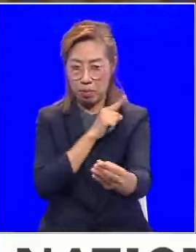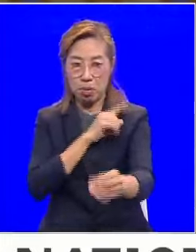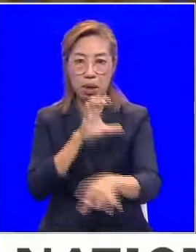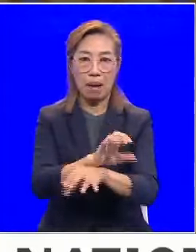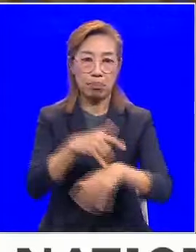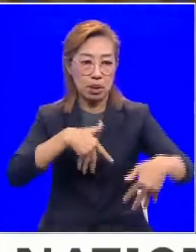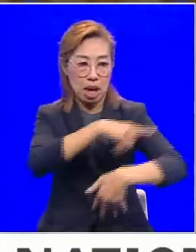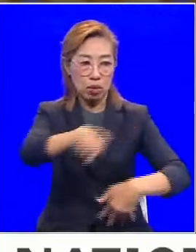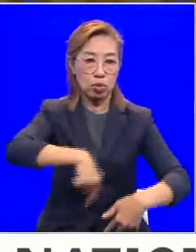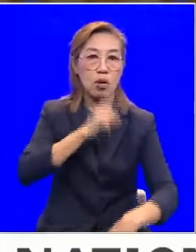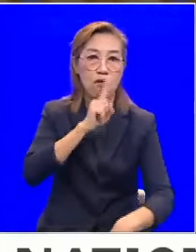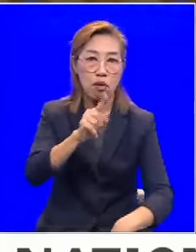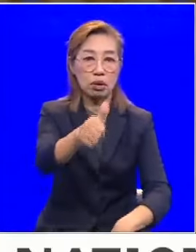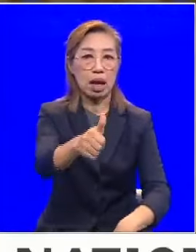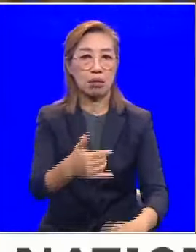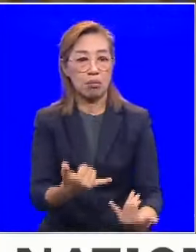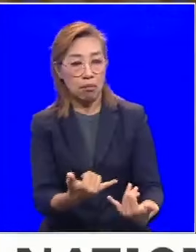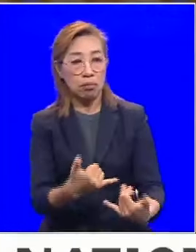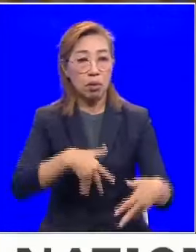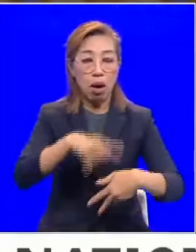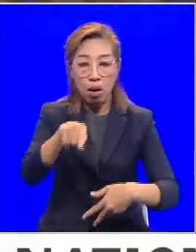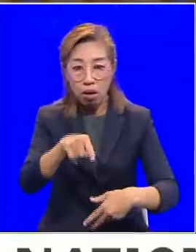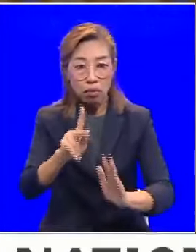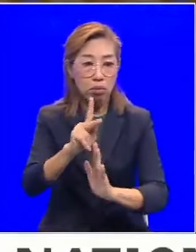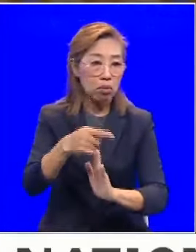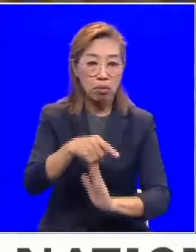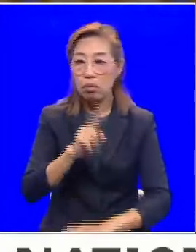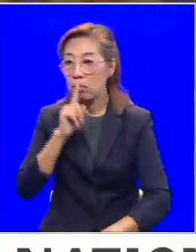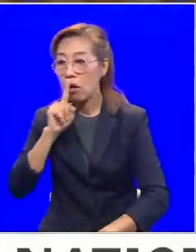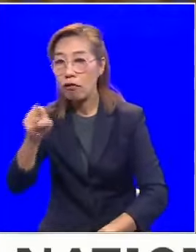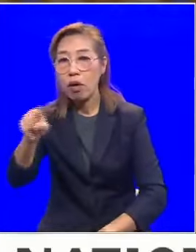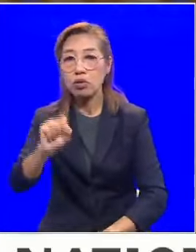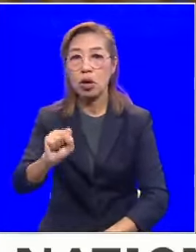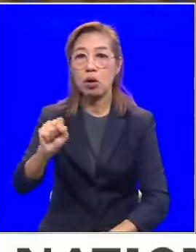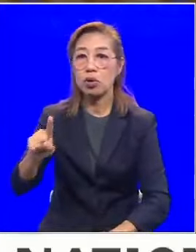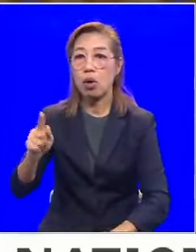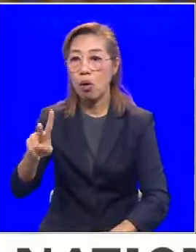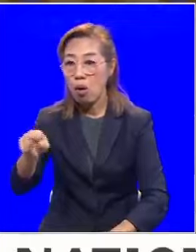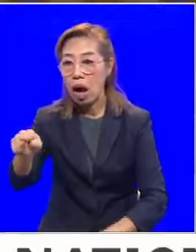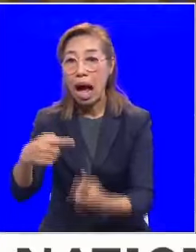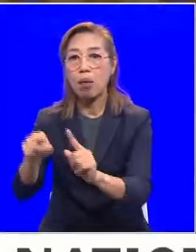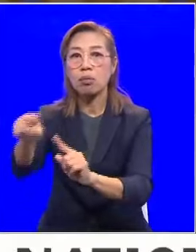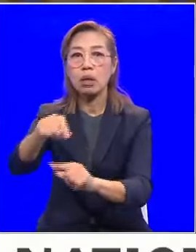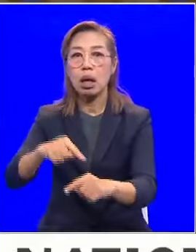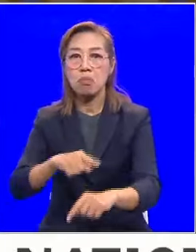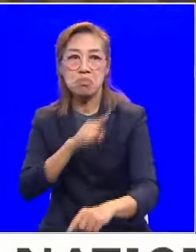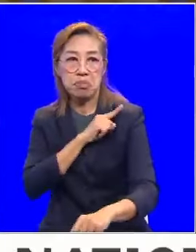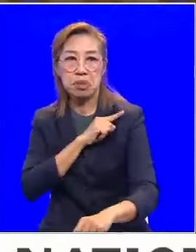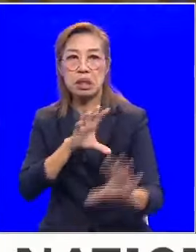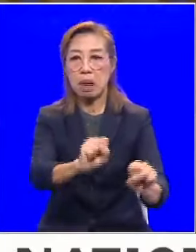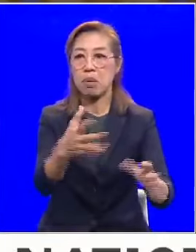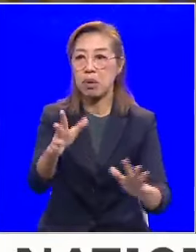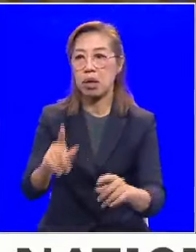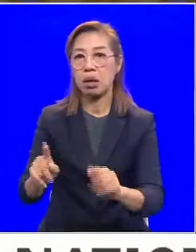ด้วยไม่อย่างงั้นเวลาร้องไปร้องหน่วยงานปฏิบัติแต่สสคเป็นหน่วยนโยบายแต่กฎหมายมันอยู่กับตรงนี้ทีนี้พอมีผู้เสียหายเบอกไม่มีใคร